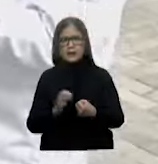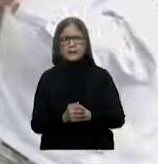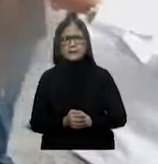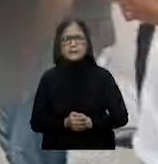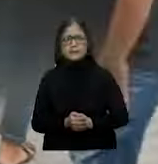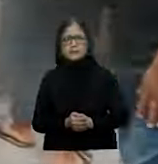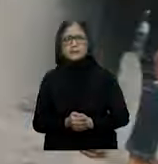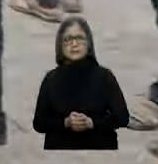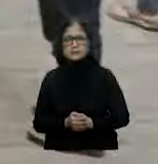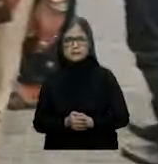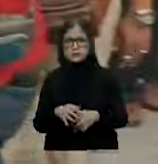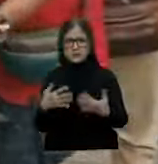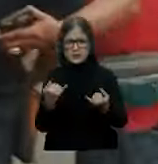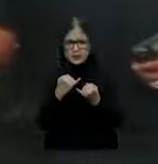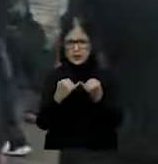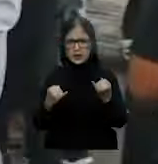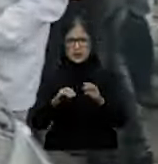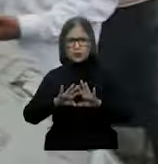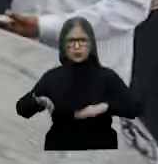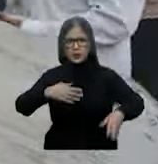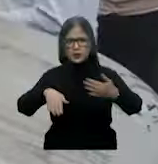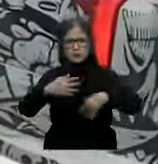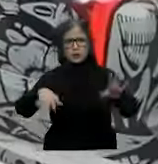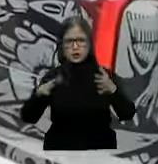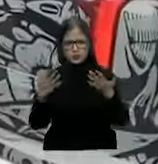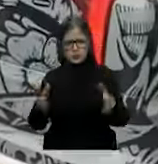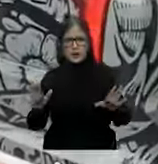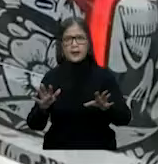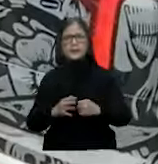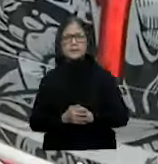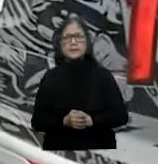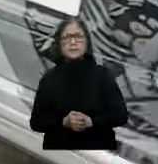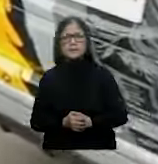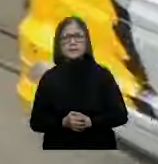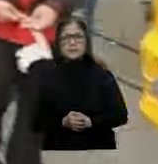pun membubarkan diri. Dari Surabaya, Jawa Timur, Yuda Prawira, iNews melaporkan.